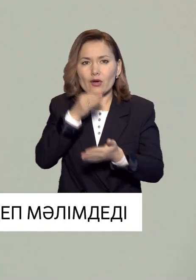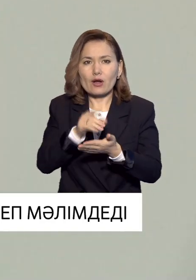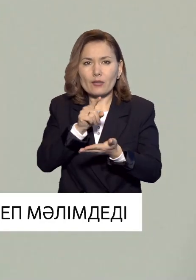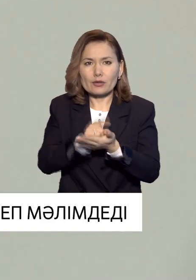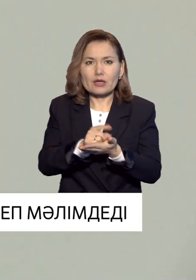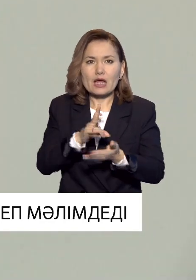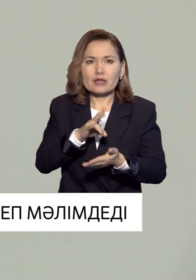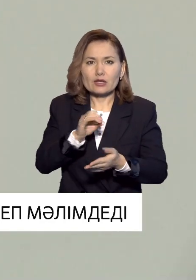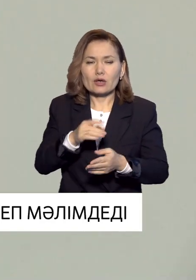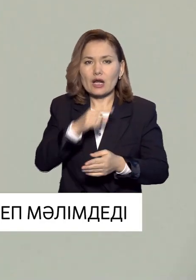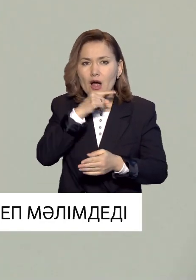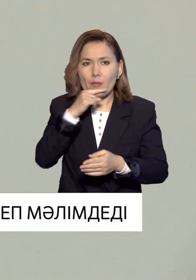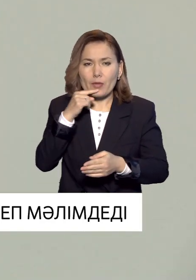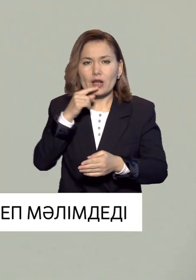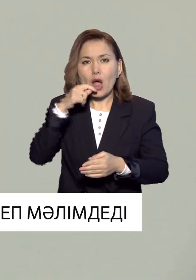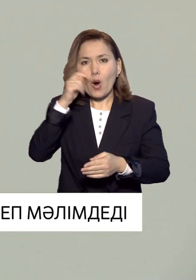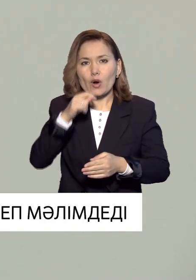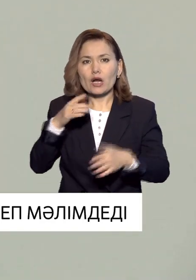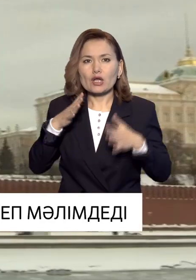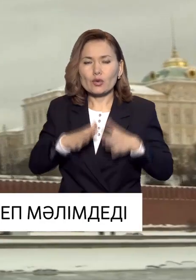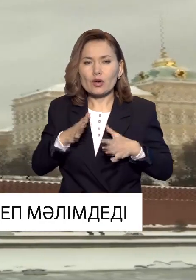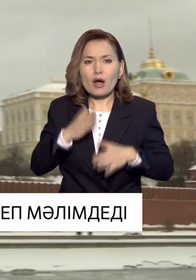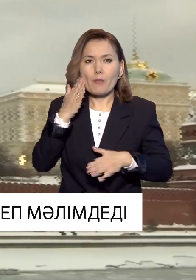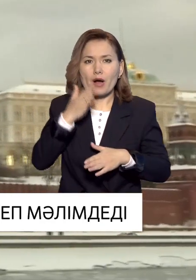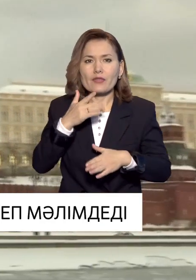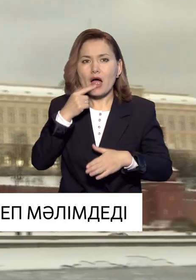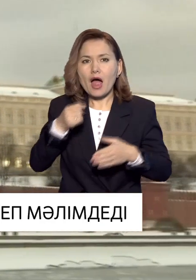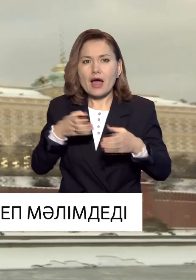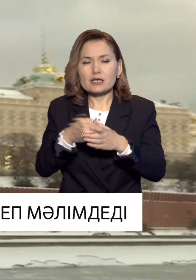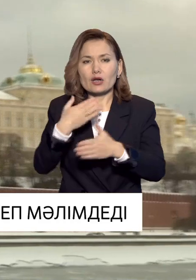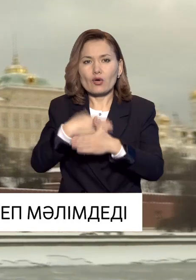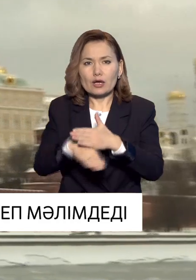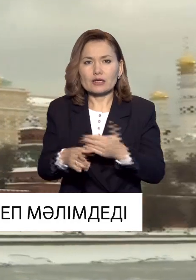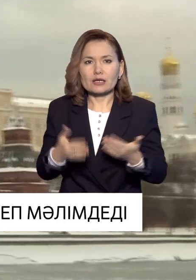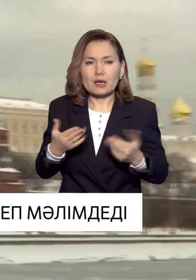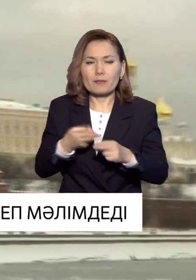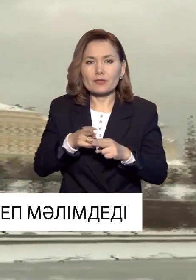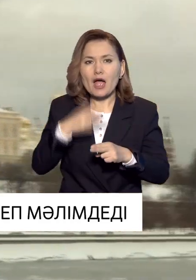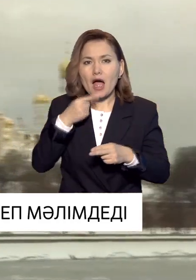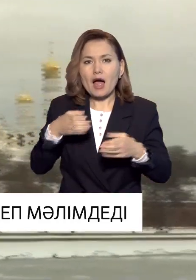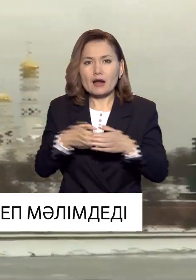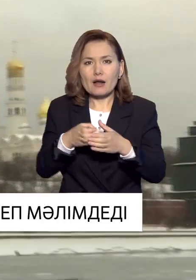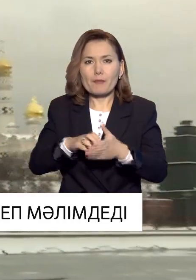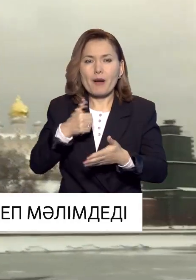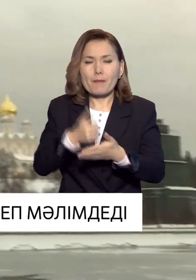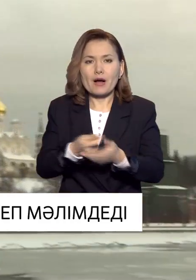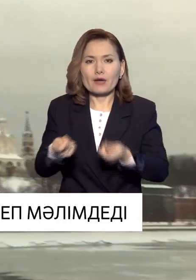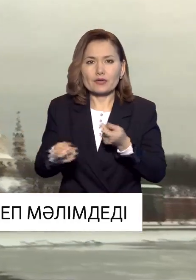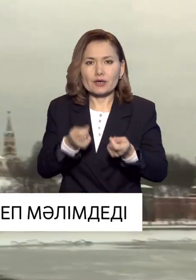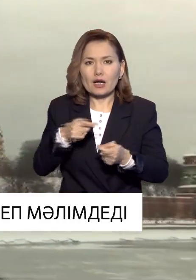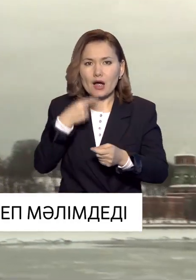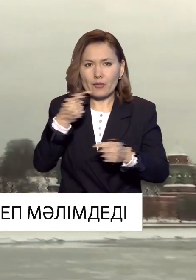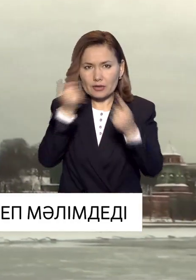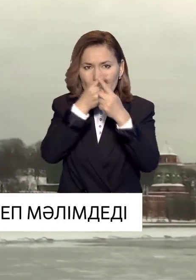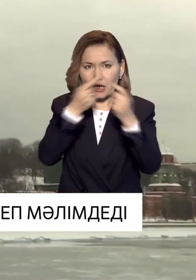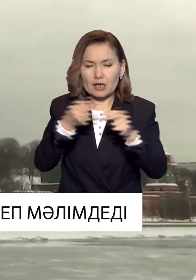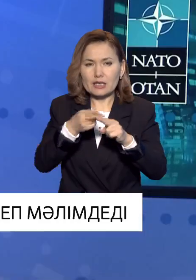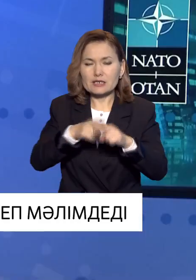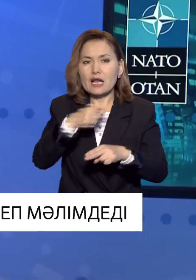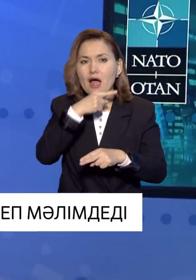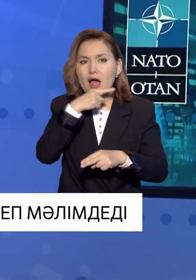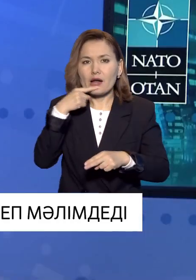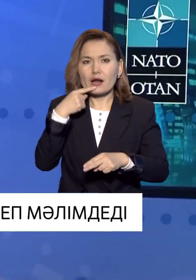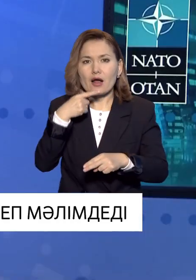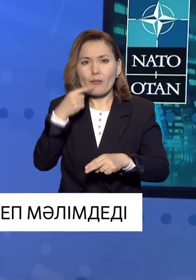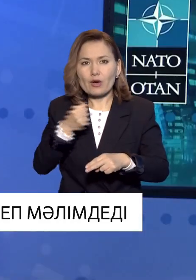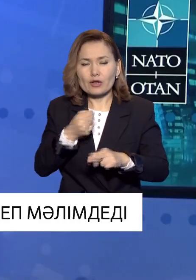болса, Ресейден Украина, Грузия мен Молдовадан әскерін әкетуді талап етті. Әскери альянстың бас хатшысы Йенс Столтенбергтің мәліметінше,